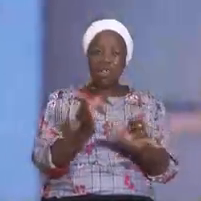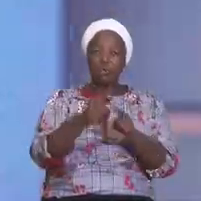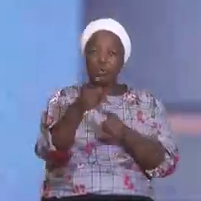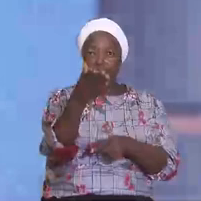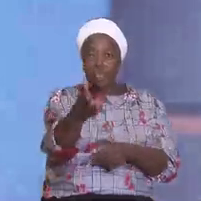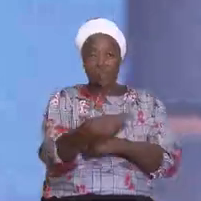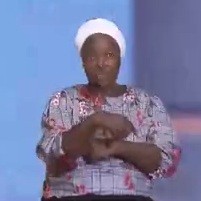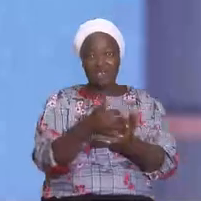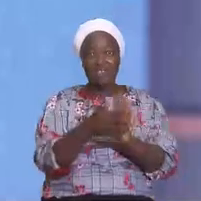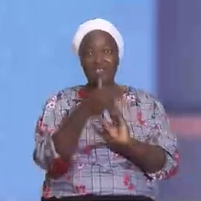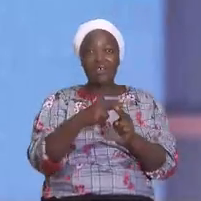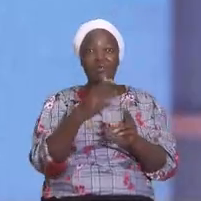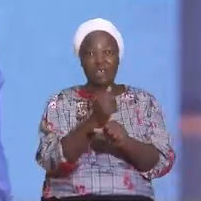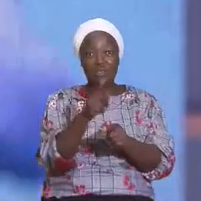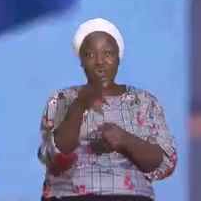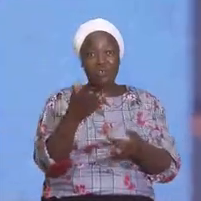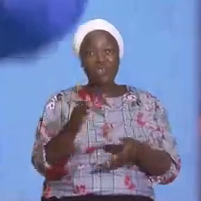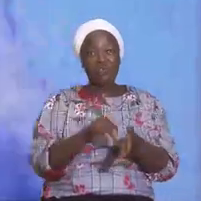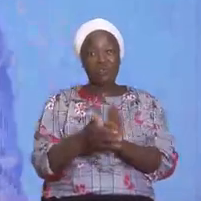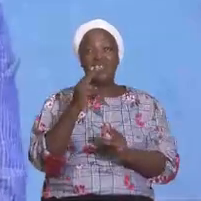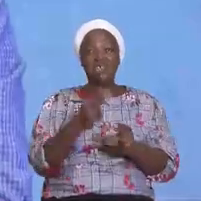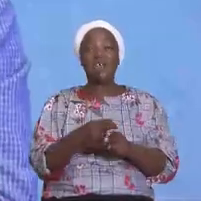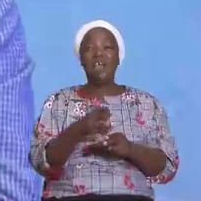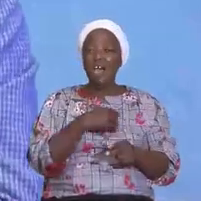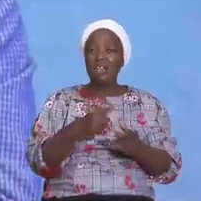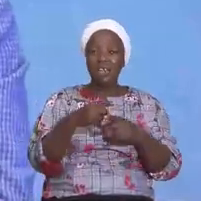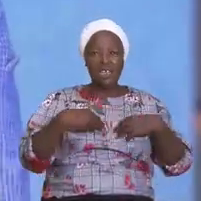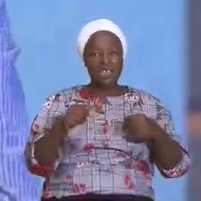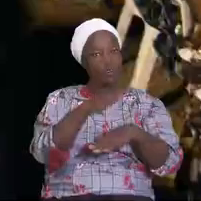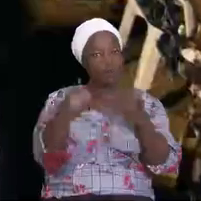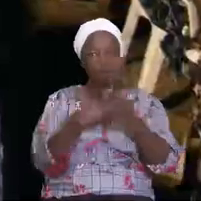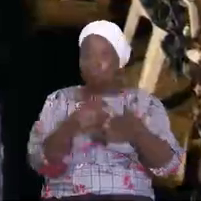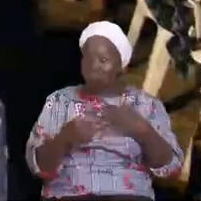partout. Il va t'arriver là-bas